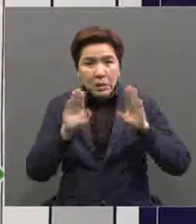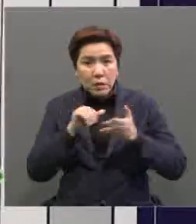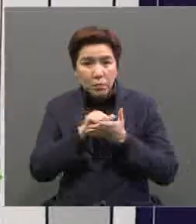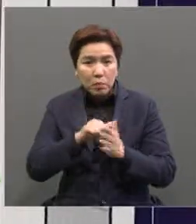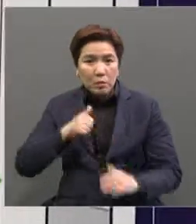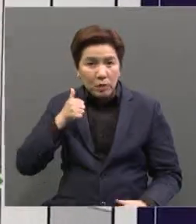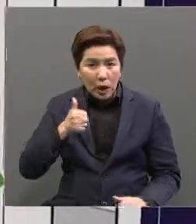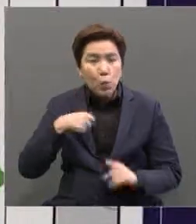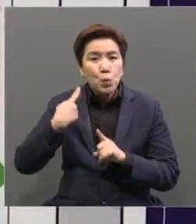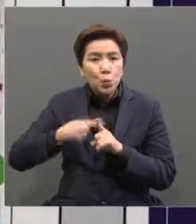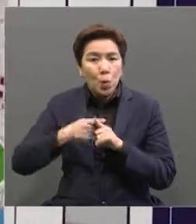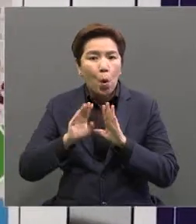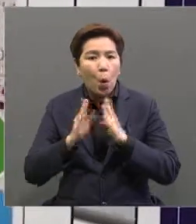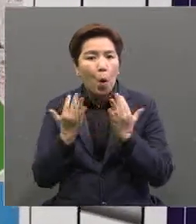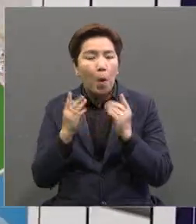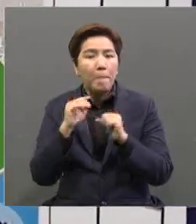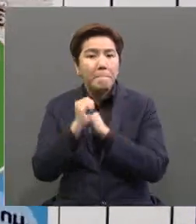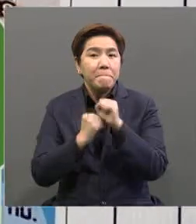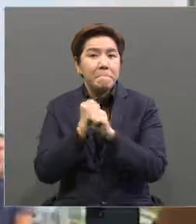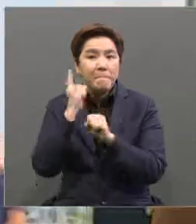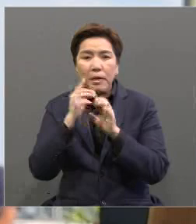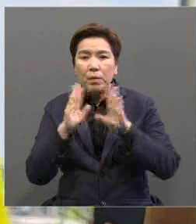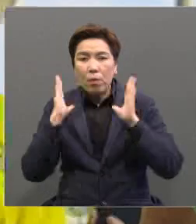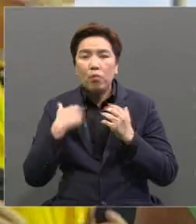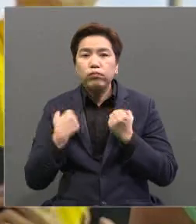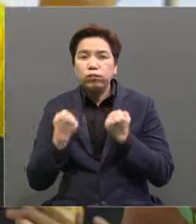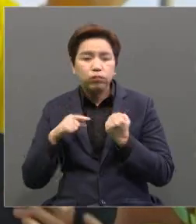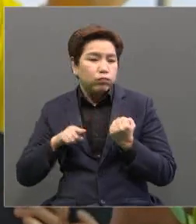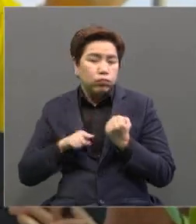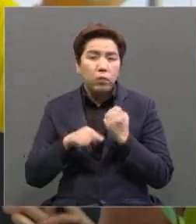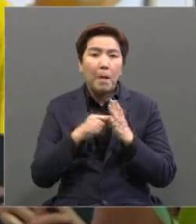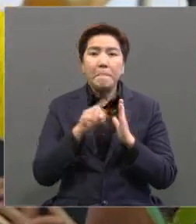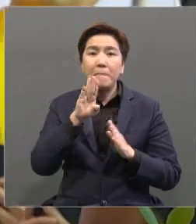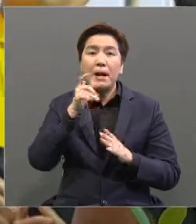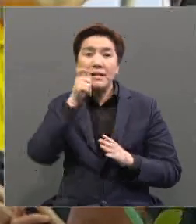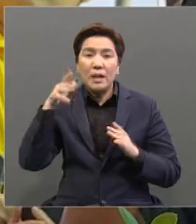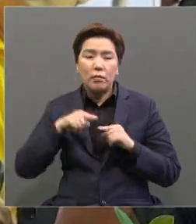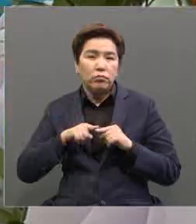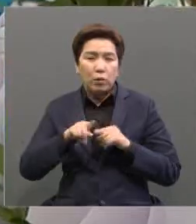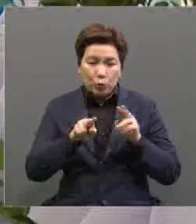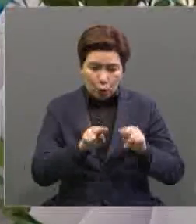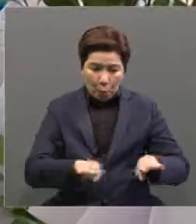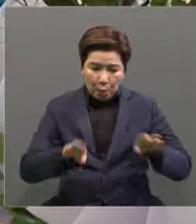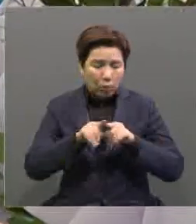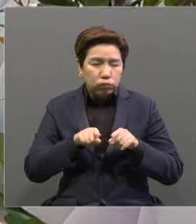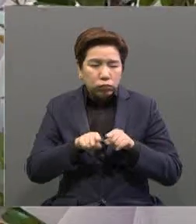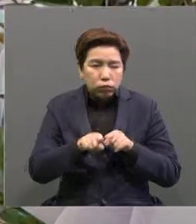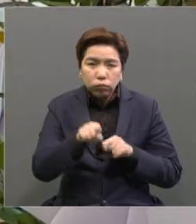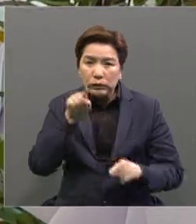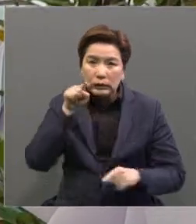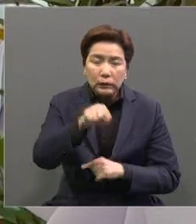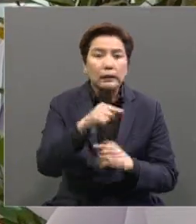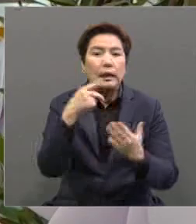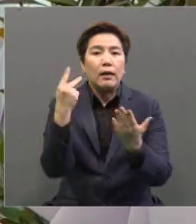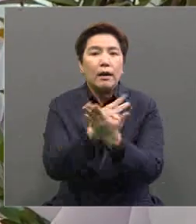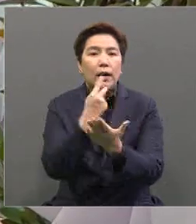ให้บริการชั่วคราวในช่วงปีใหม่ซึ่งประชาชนเองก็สามารถใช้เส้นทางได้ในช่วงด่านนครปฐมฝั่งตะวันตกมาที่ด่าน